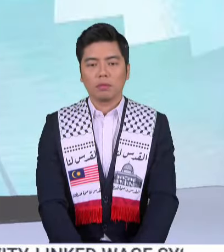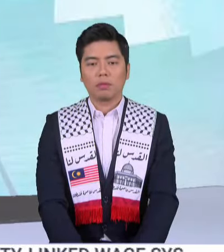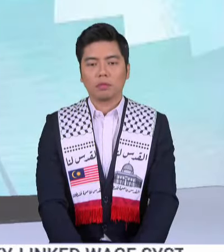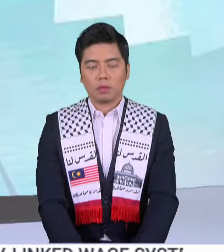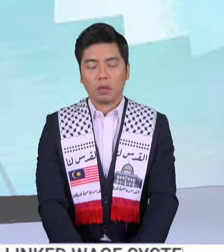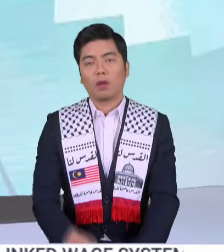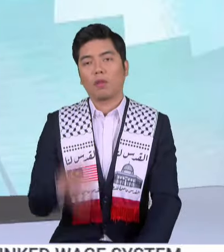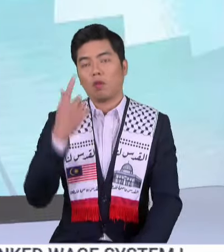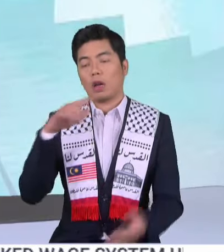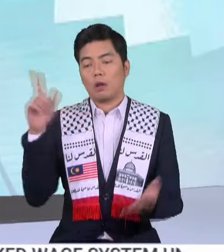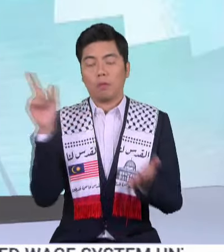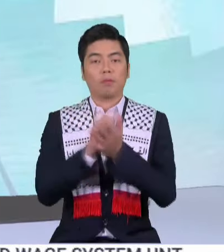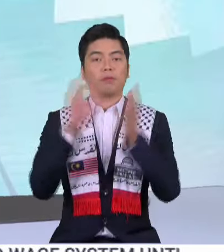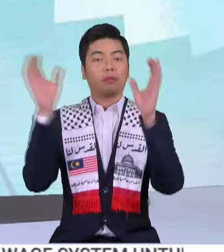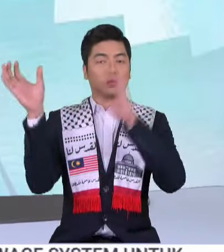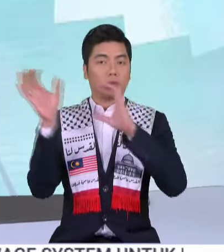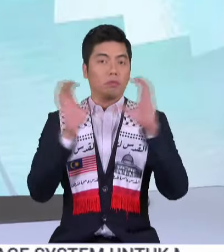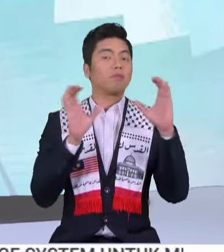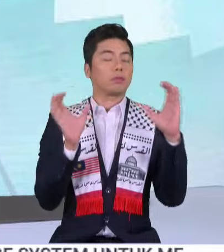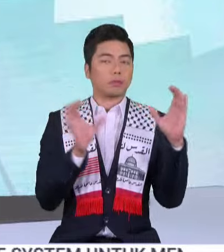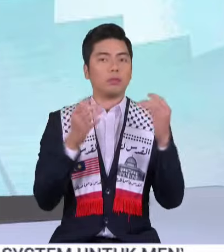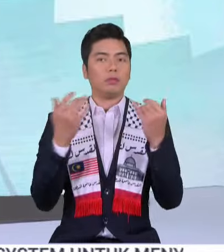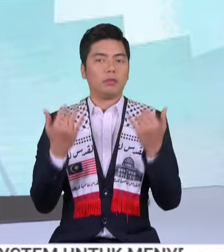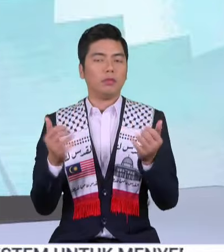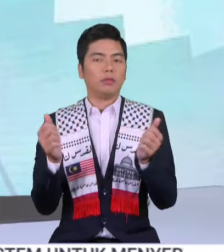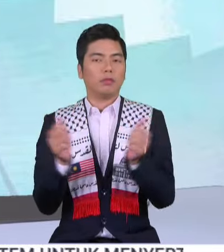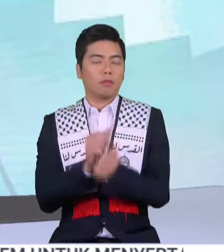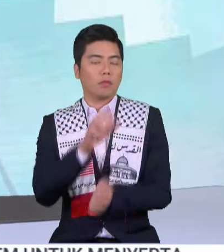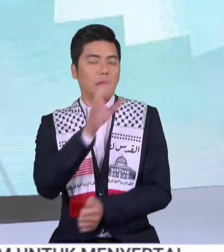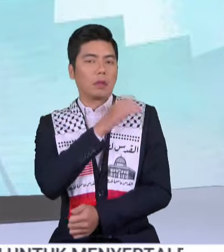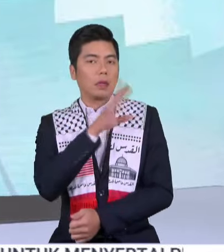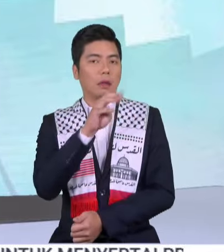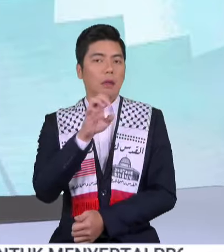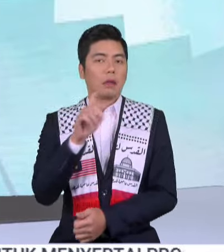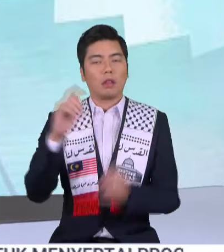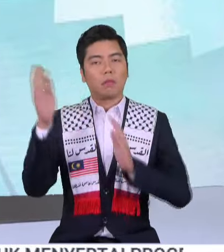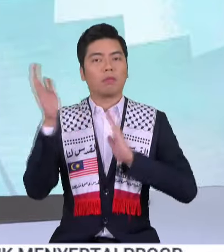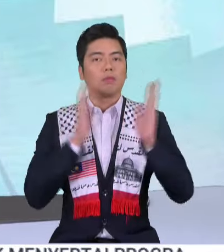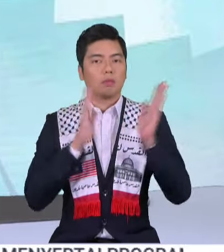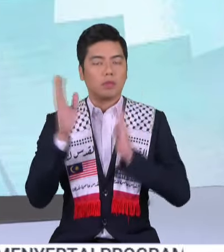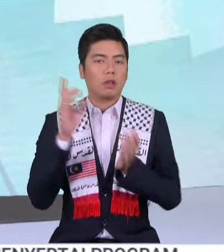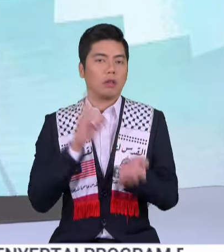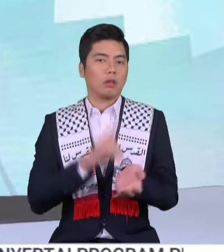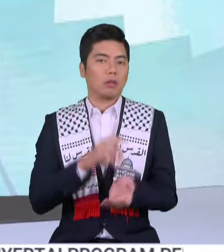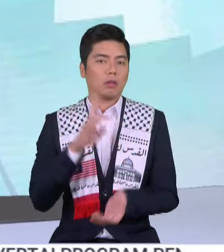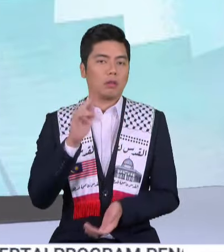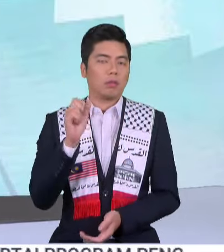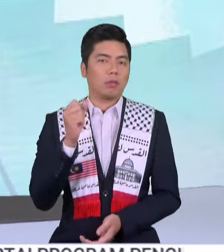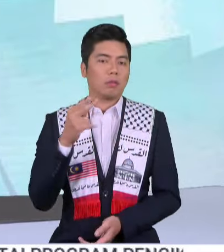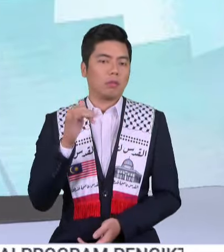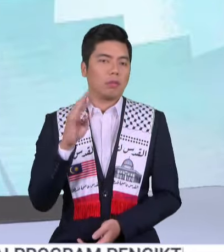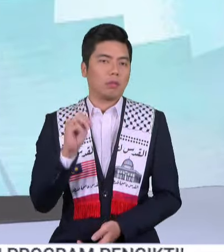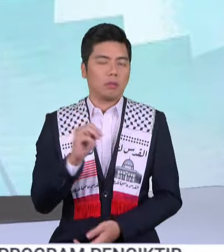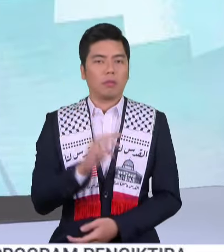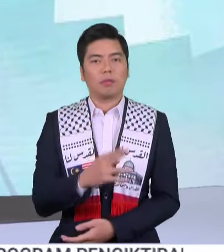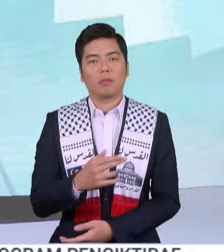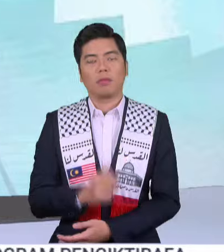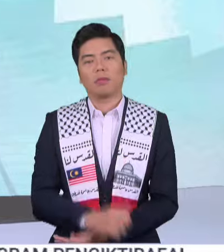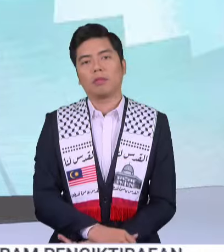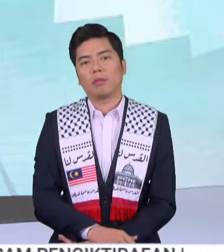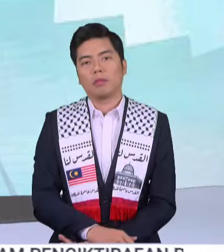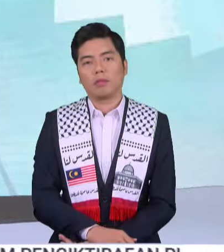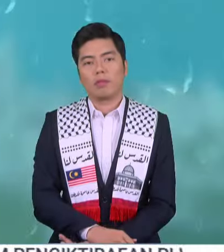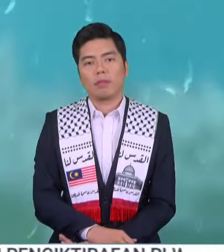Baik, saudara, untuk laporan cuaca seluruh negara langsung bersama pegawai Met Malaysia, Dr. Nasiha Syamin.